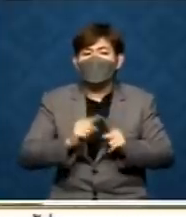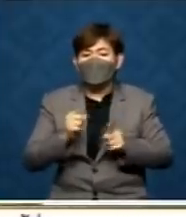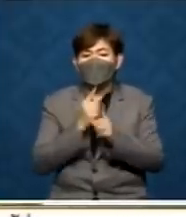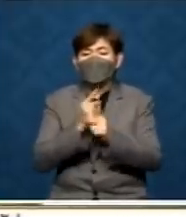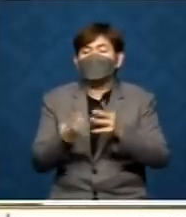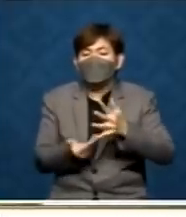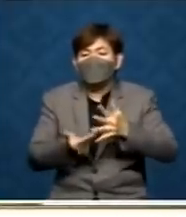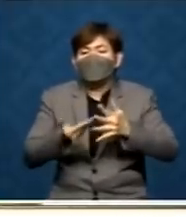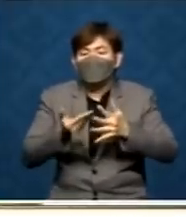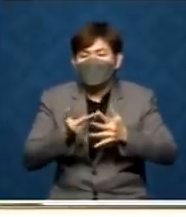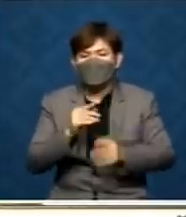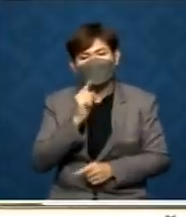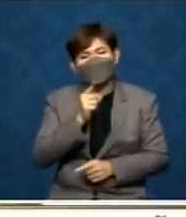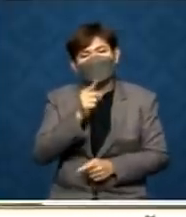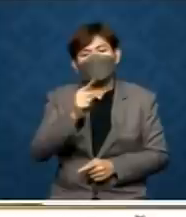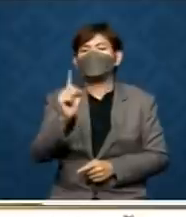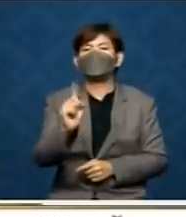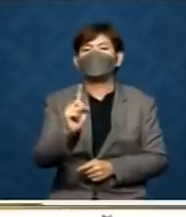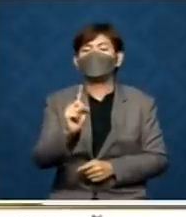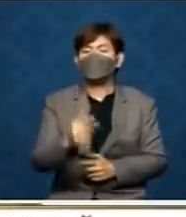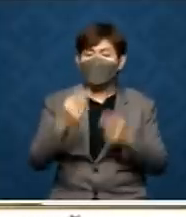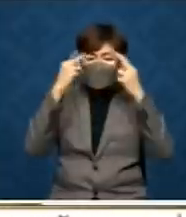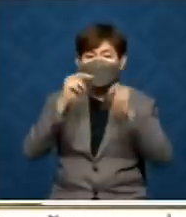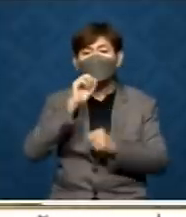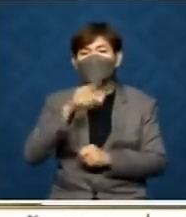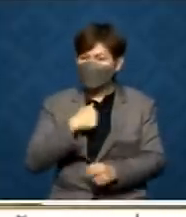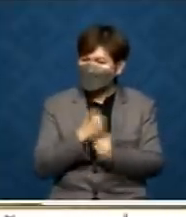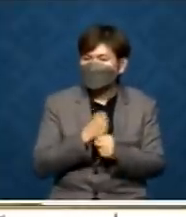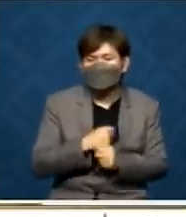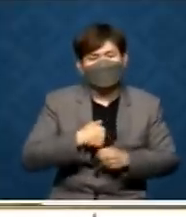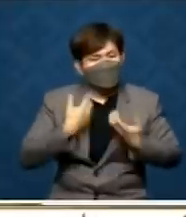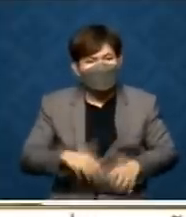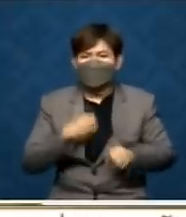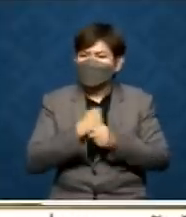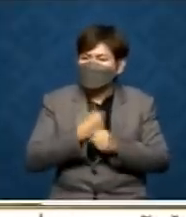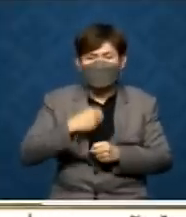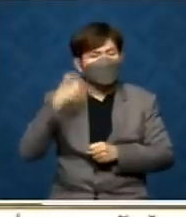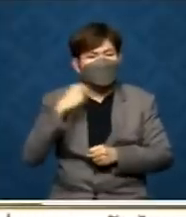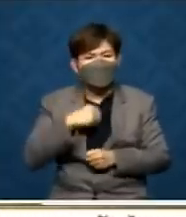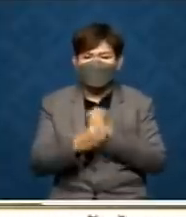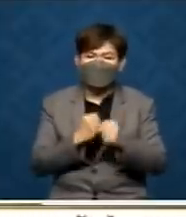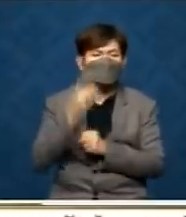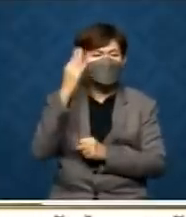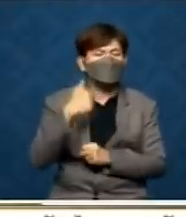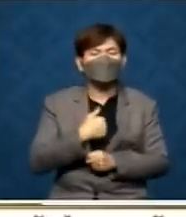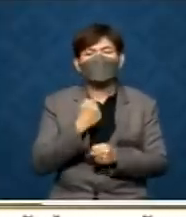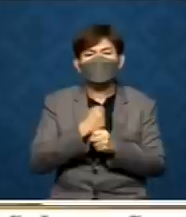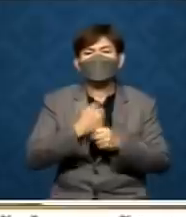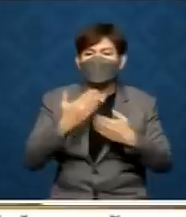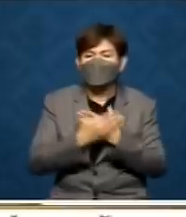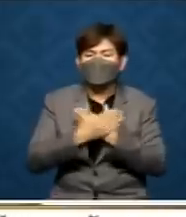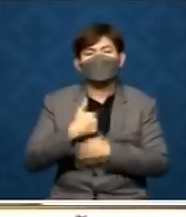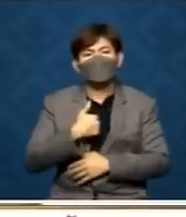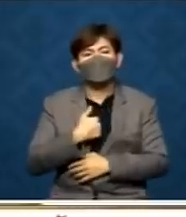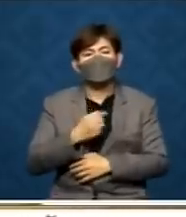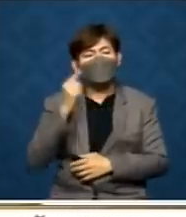โพเสทอย่างนี้เขาถึงบ่นทั้งบ้านทั้งเมืองไงนายกถึงบอกผมทำแดกตายผมทำทุกวันเดี๋ยวปีหน้ามันก็ออกจากจะพักออก